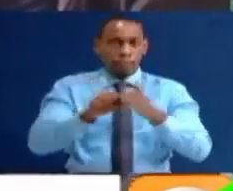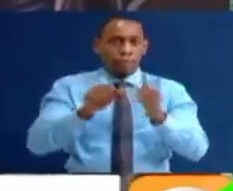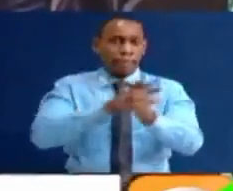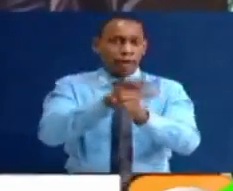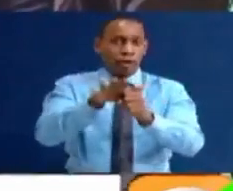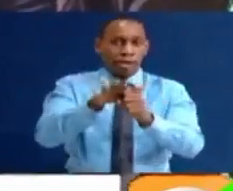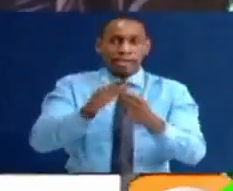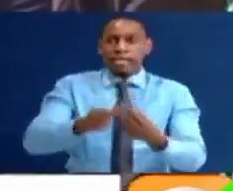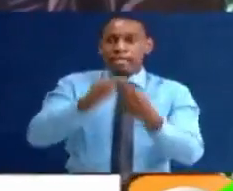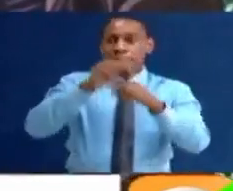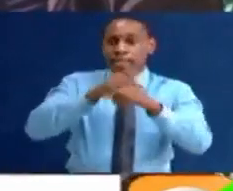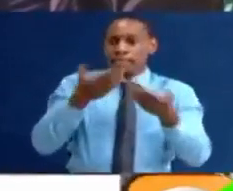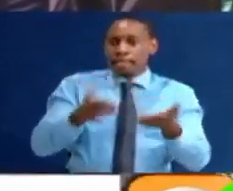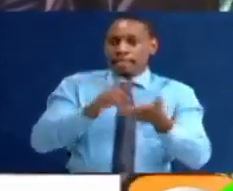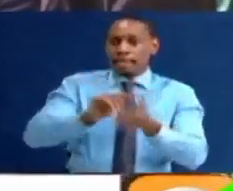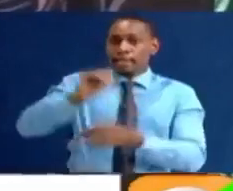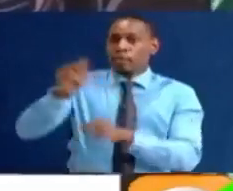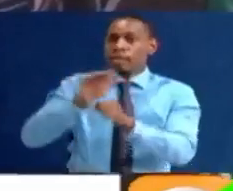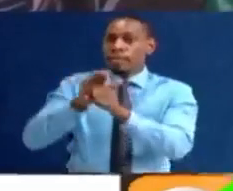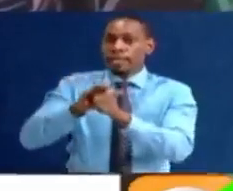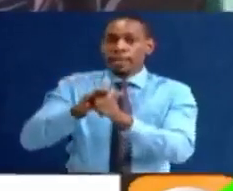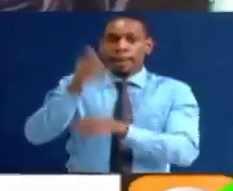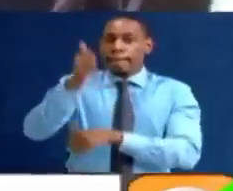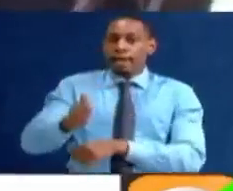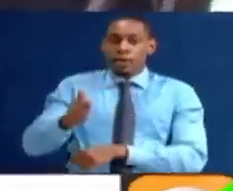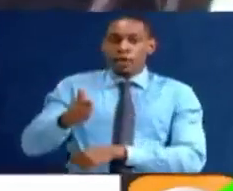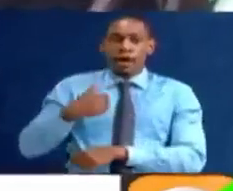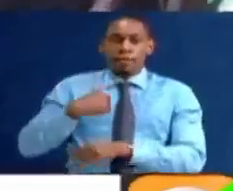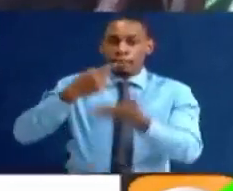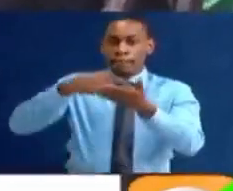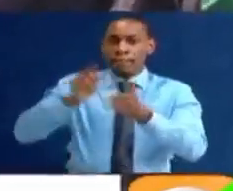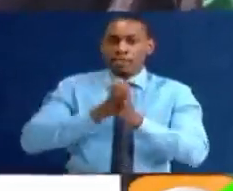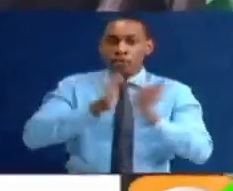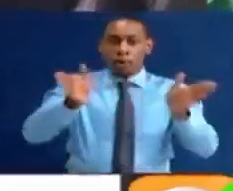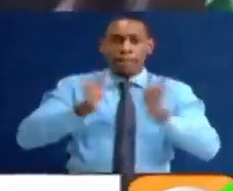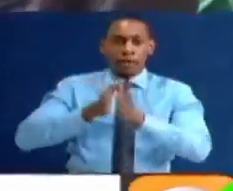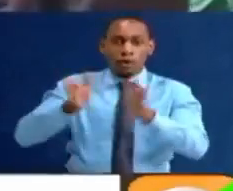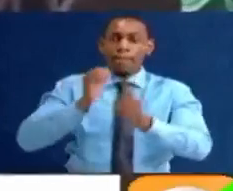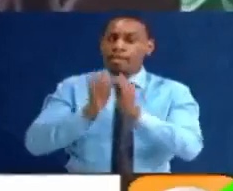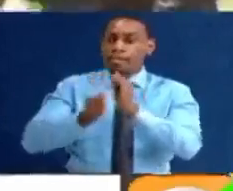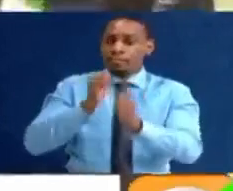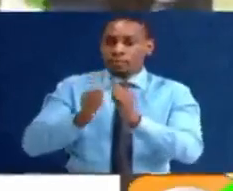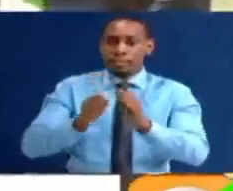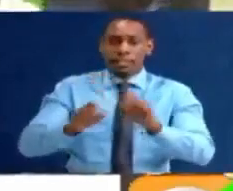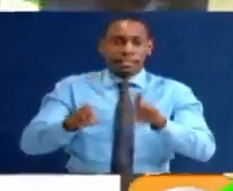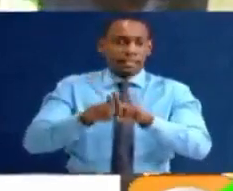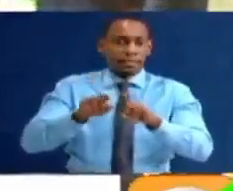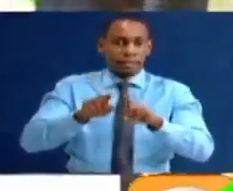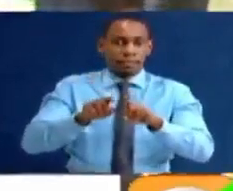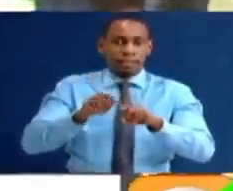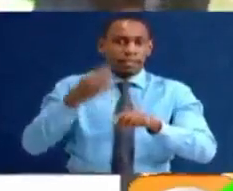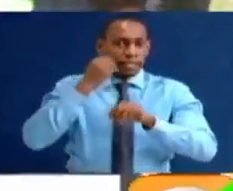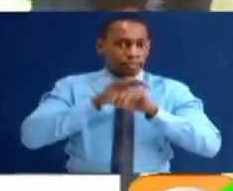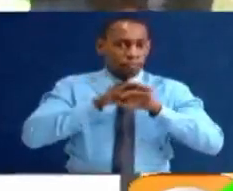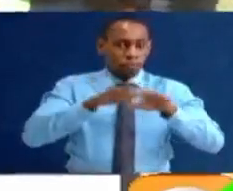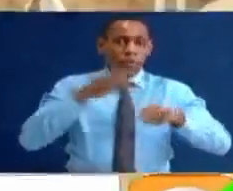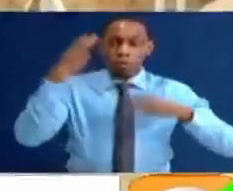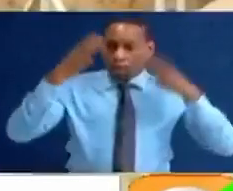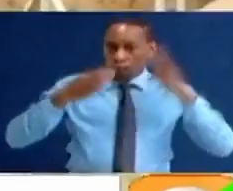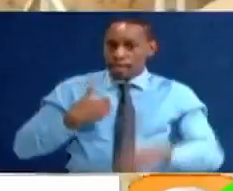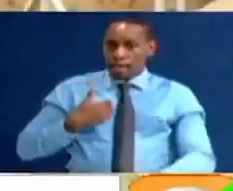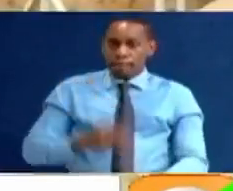COVID-19, haswa wakati huu ambapo kaunti nyingi hazijaweza kupewa ruhusa kufungua milango ya michezo kwa hofu ya kusambaa kwa virusi vya